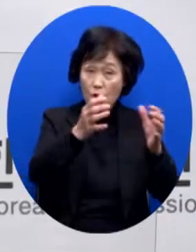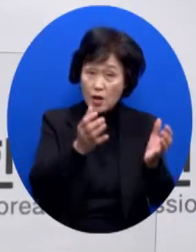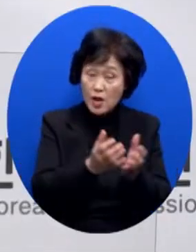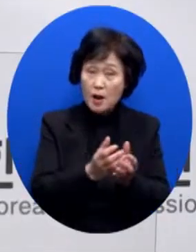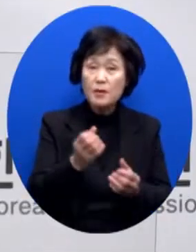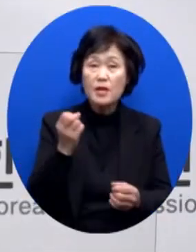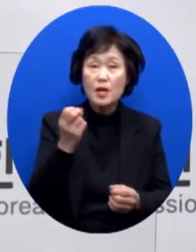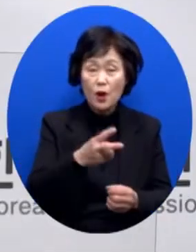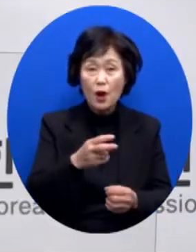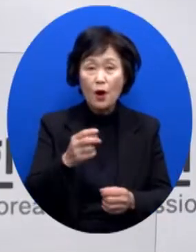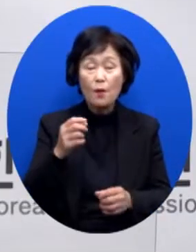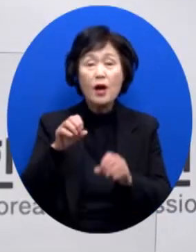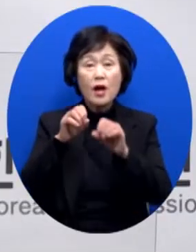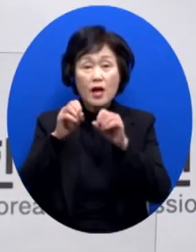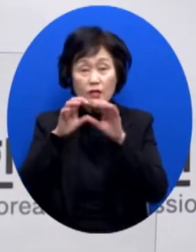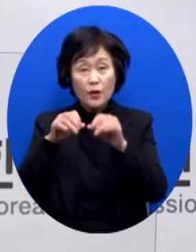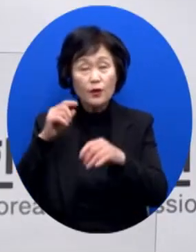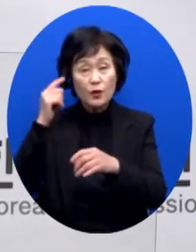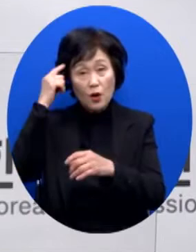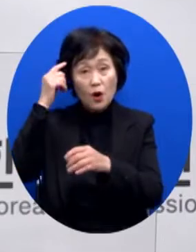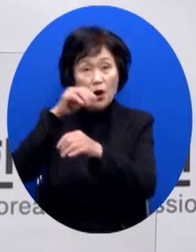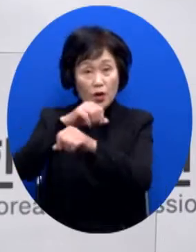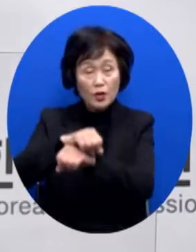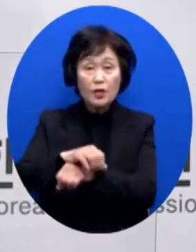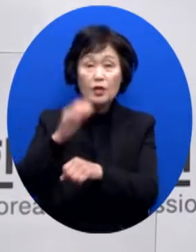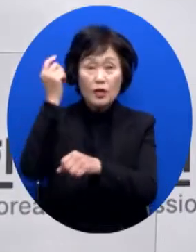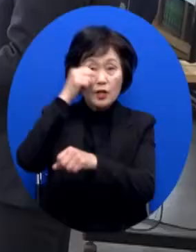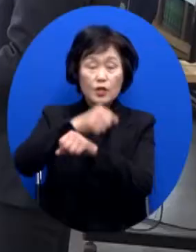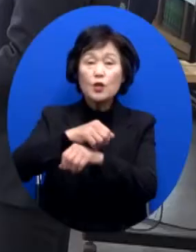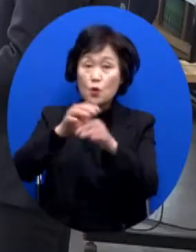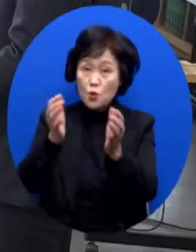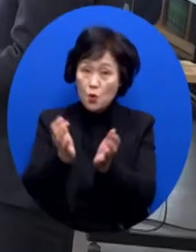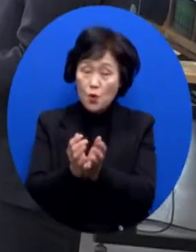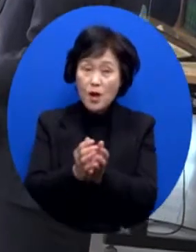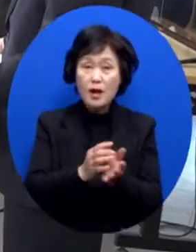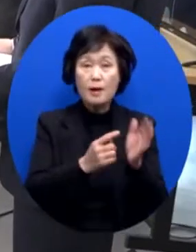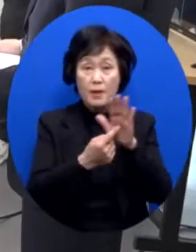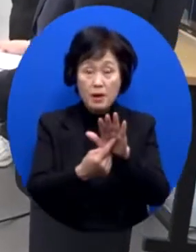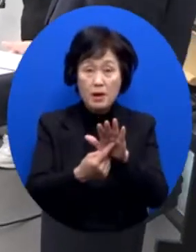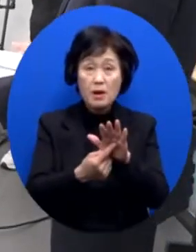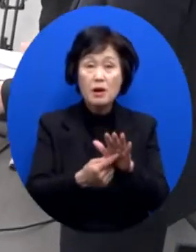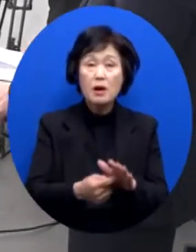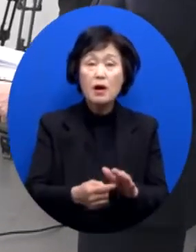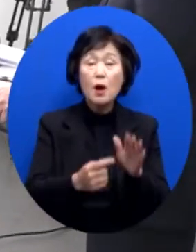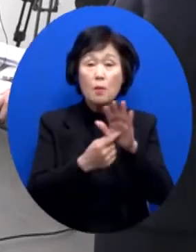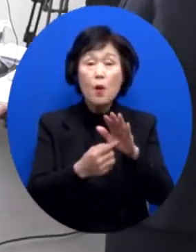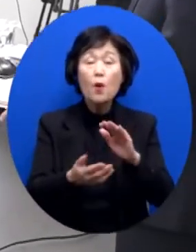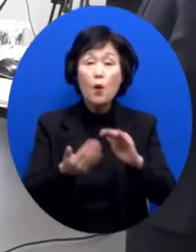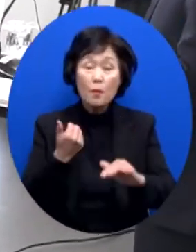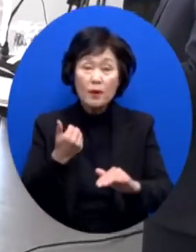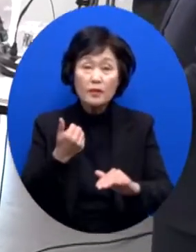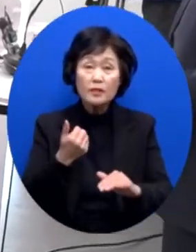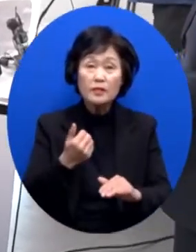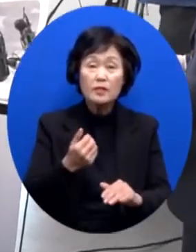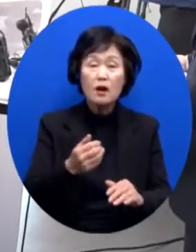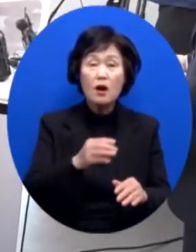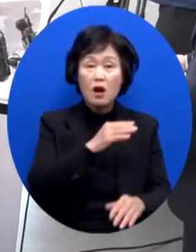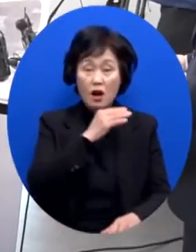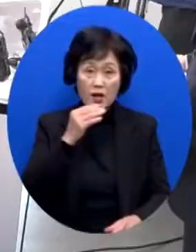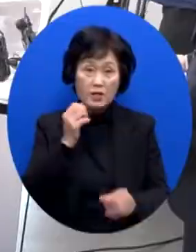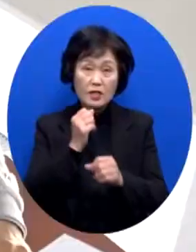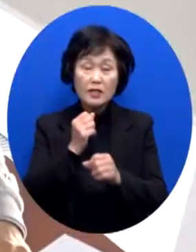한국 선교 연구원 크림이 선교 현황을 보고 했습니다 보고에 앞서 한국 선교사의 조작적 정의를 먼저